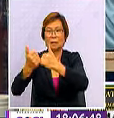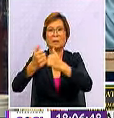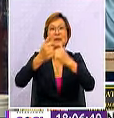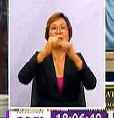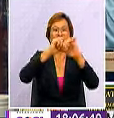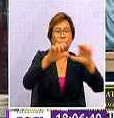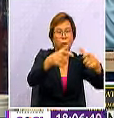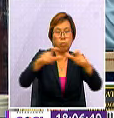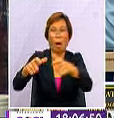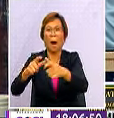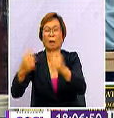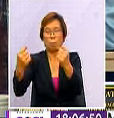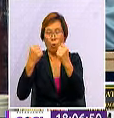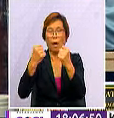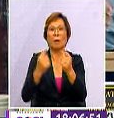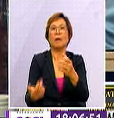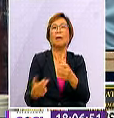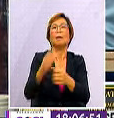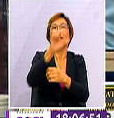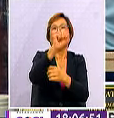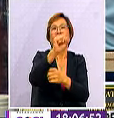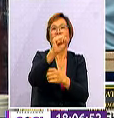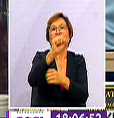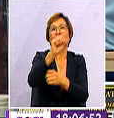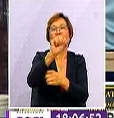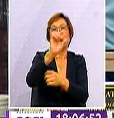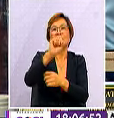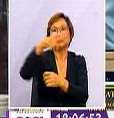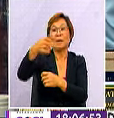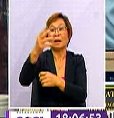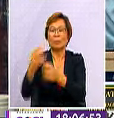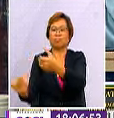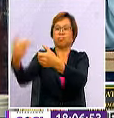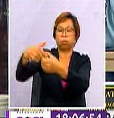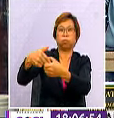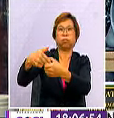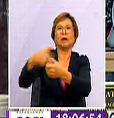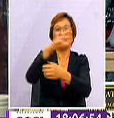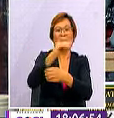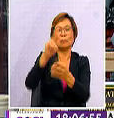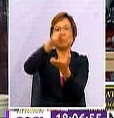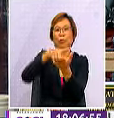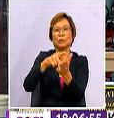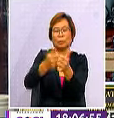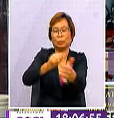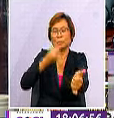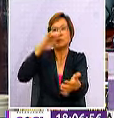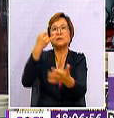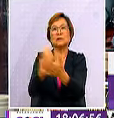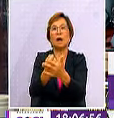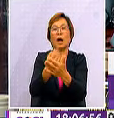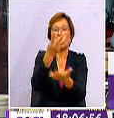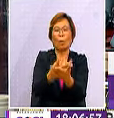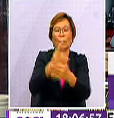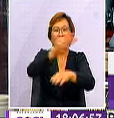diperkasa dengan penyertaan Suruhanjaya Pencegahan Rasuah Malaysia SPRM dan juga Pusat Pencegahan Jenayah